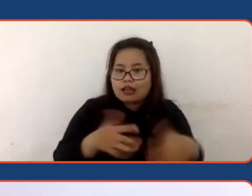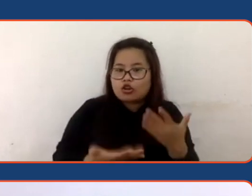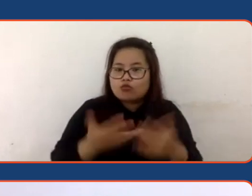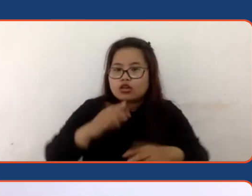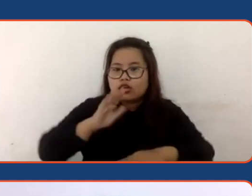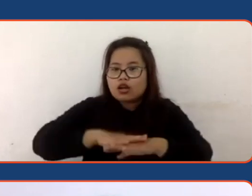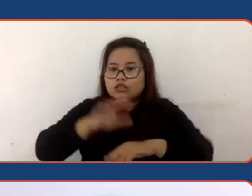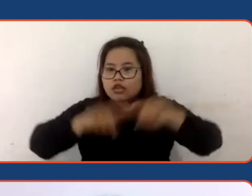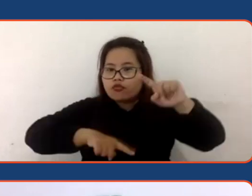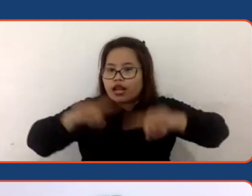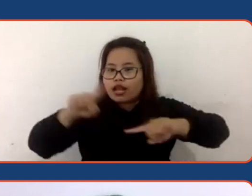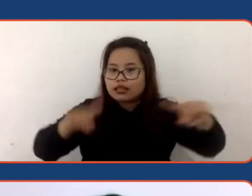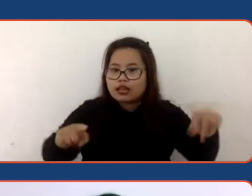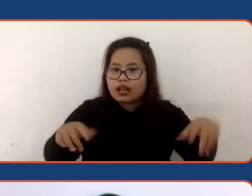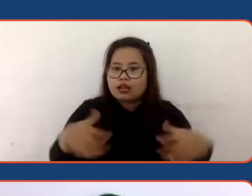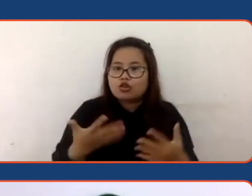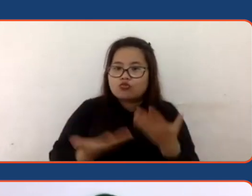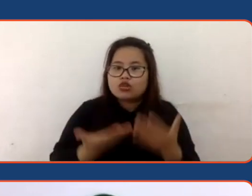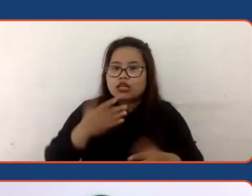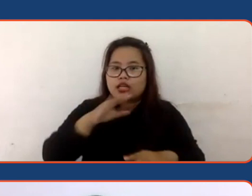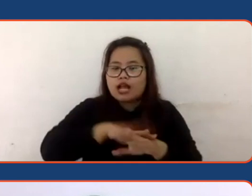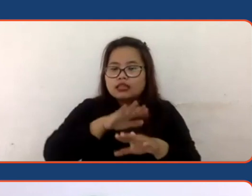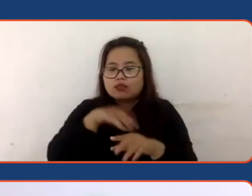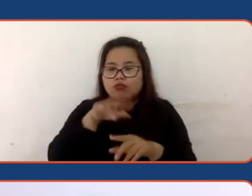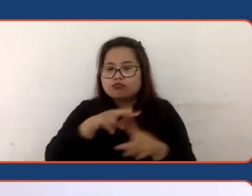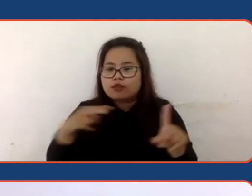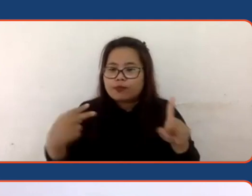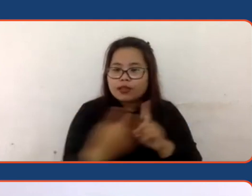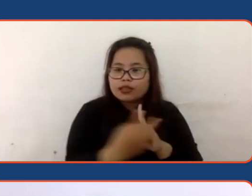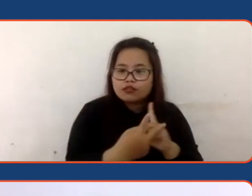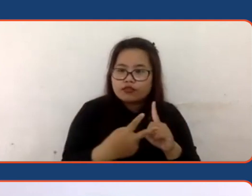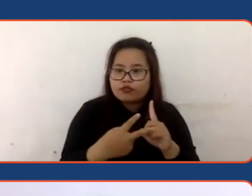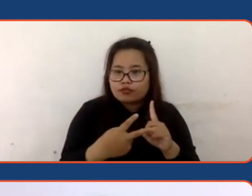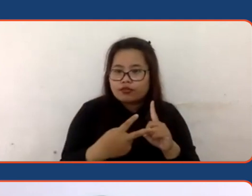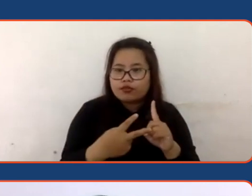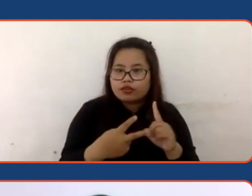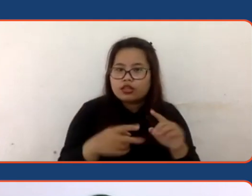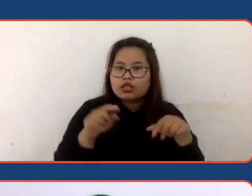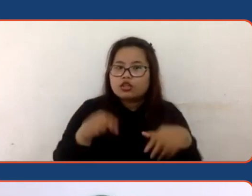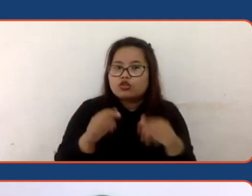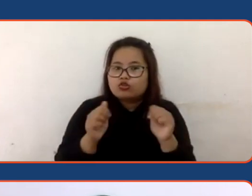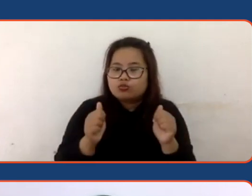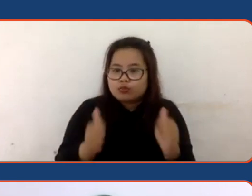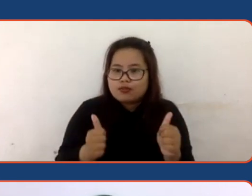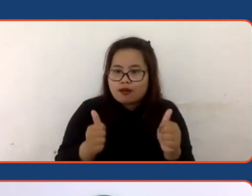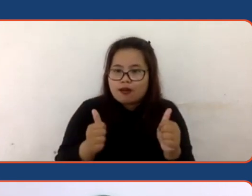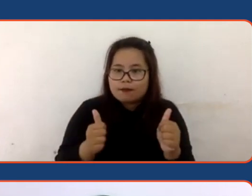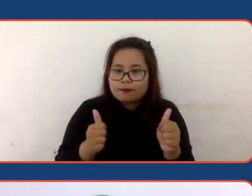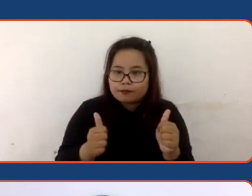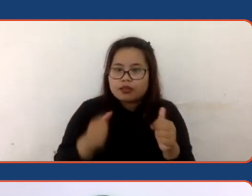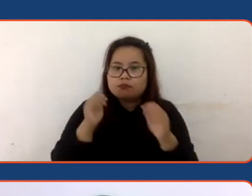terlalu differences atau cultural perspective atau review itu bisa dijembatani dari Hai